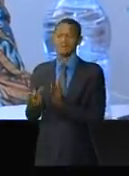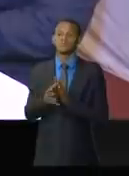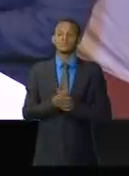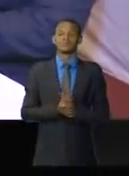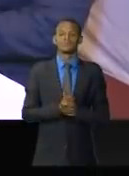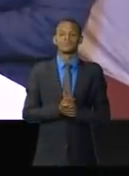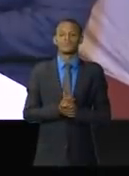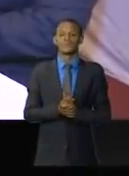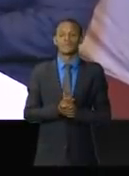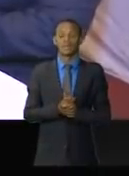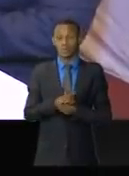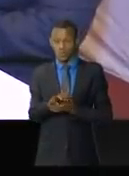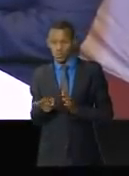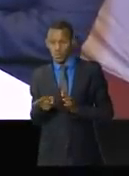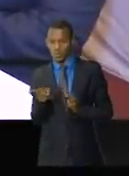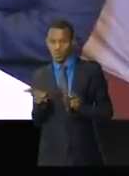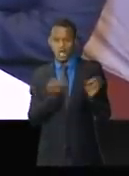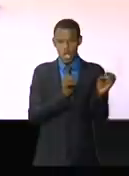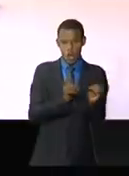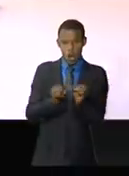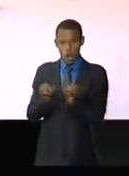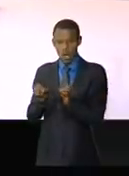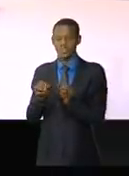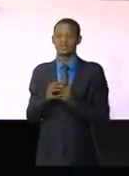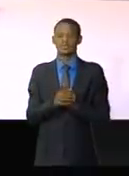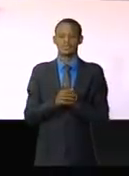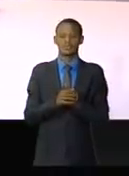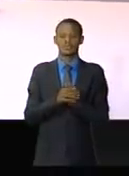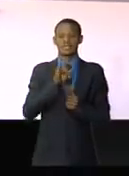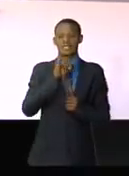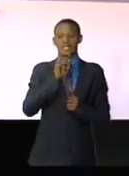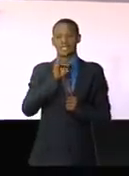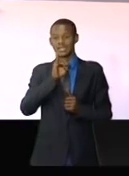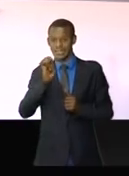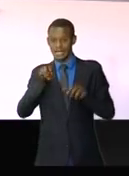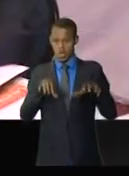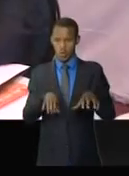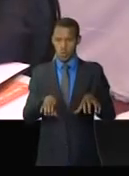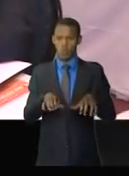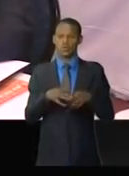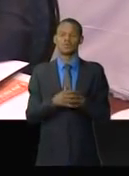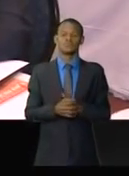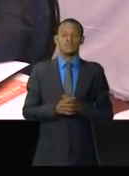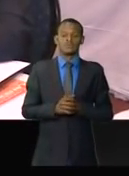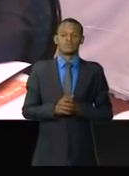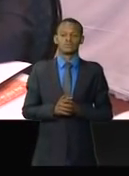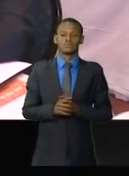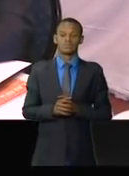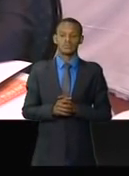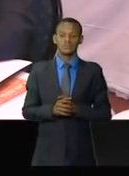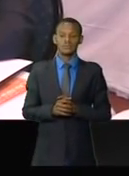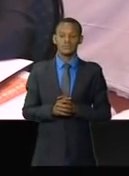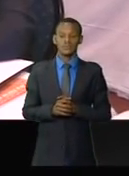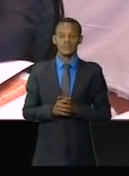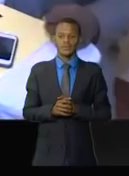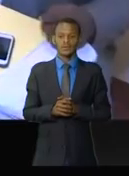et organisationnelle du comité national de l'ITIE RDC. Tous les acteurs impliqués dans le processus se sont fixés